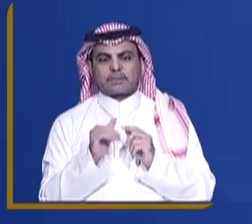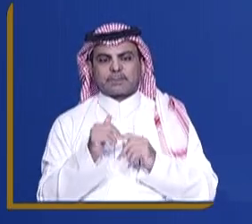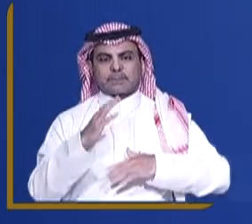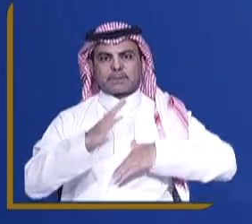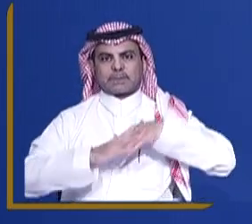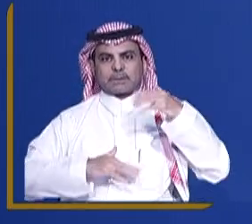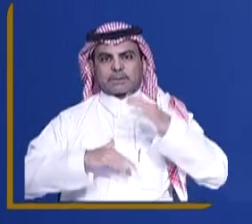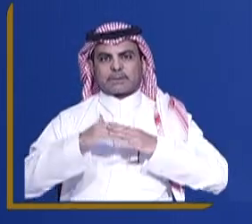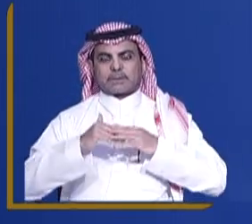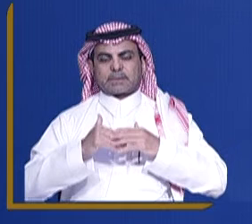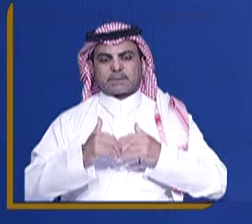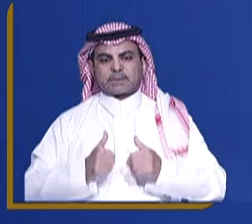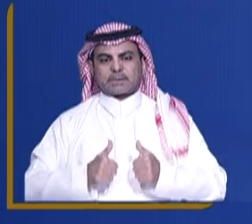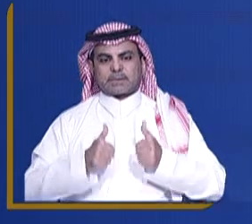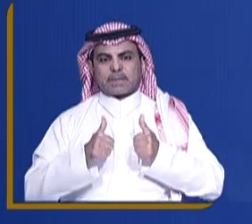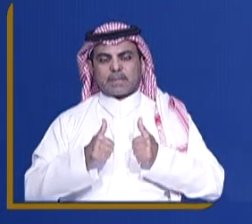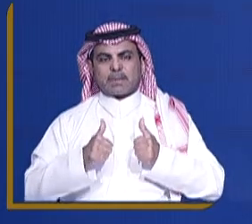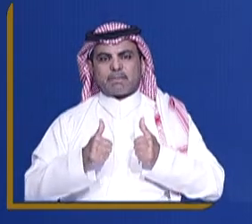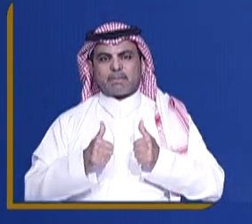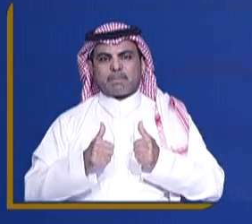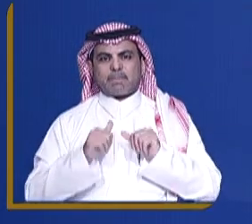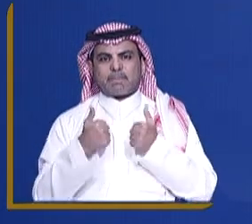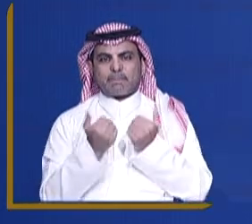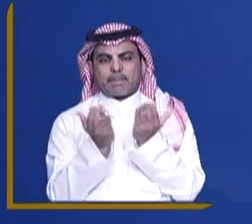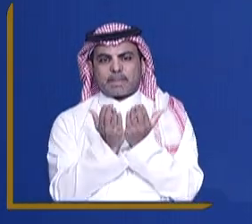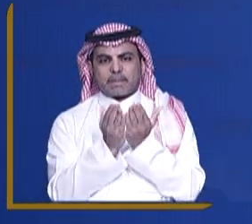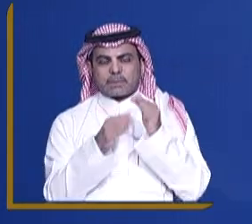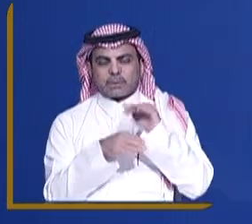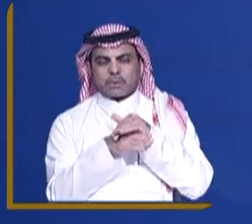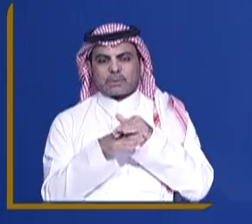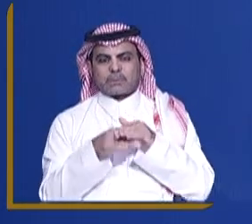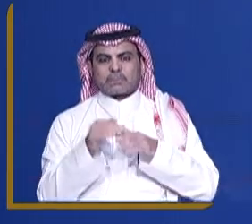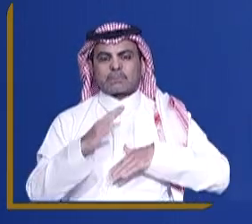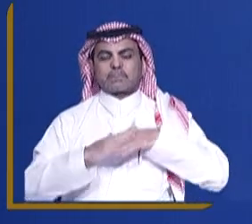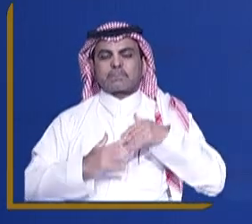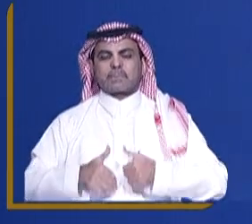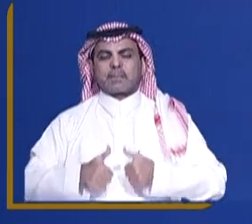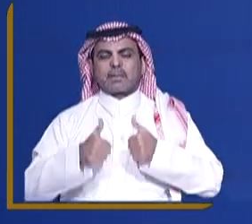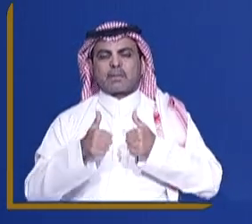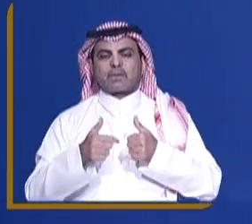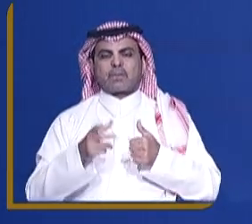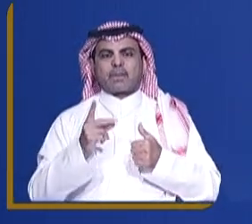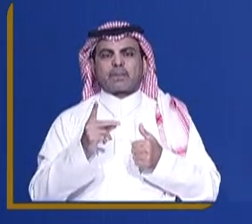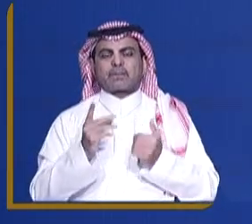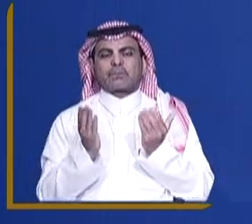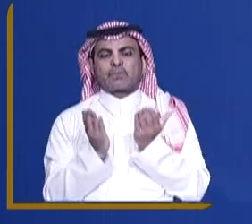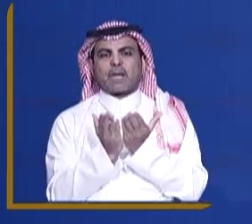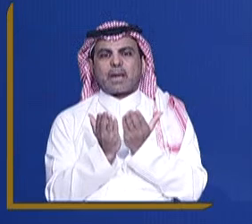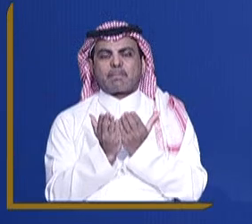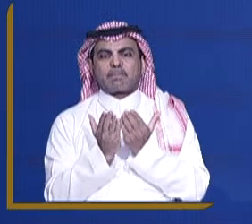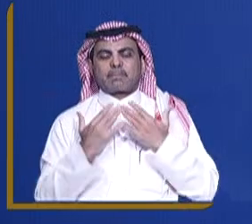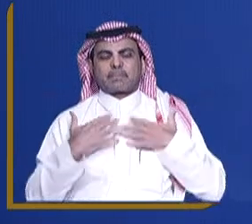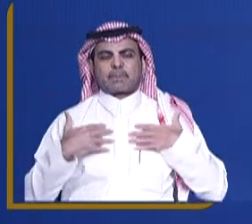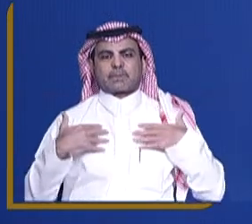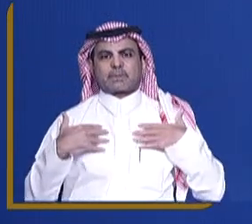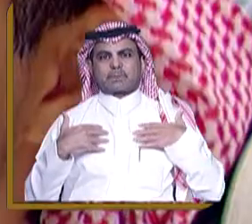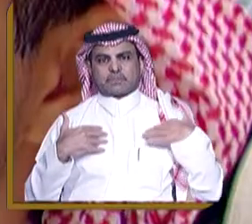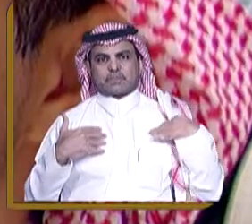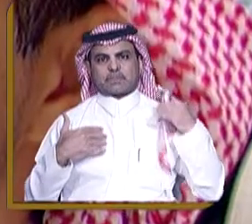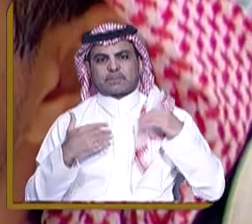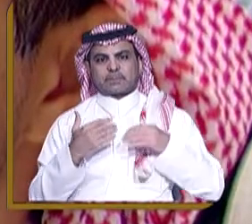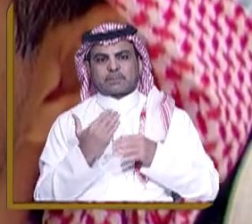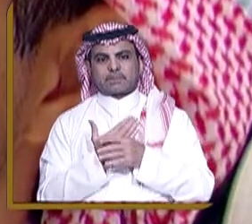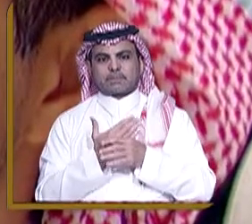الأنشطة والمهارات داخل المدارس، مما تعزز مشيئة الله رغبة الطالب أنه فعلا يكون